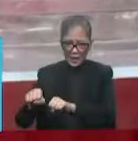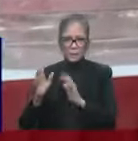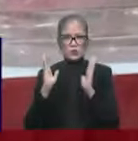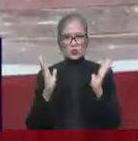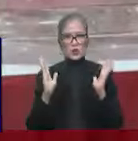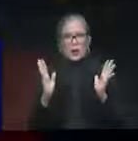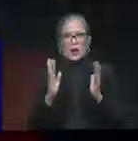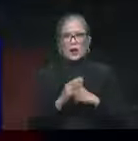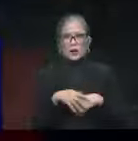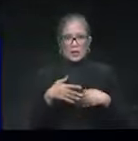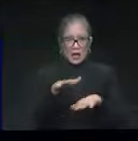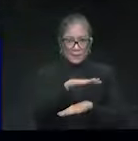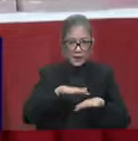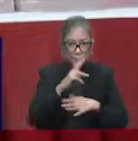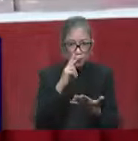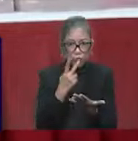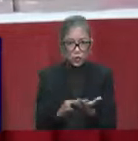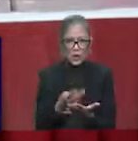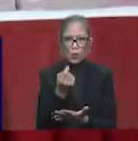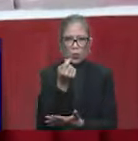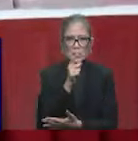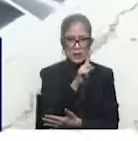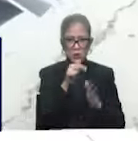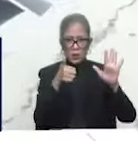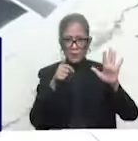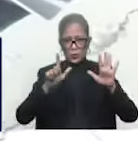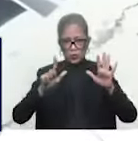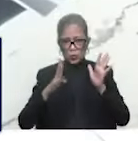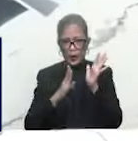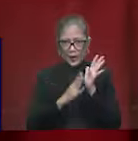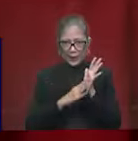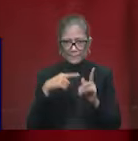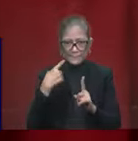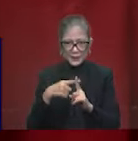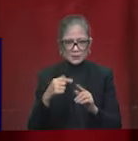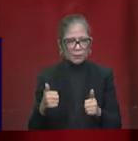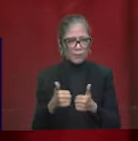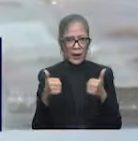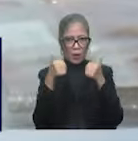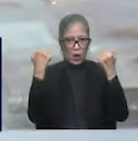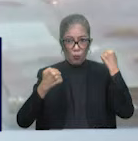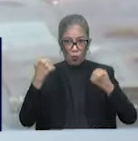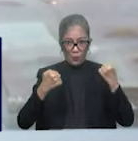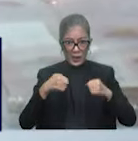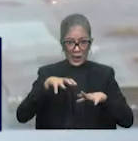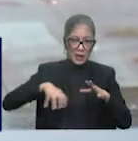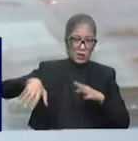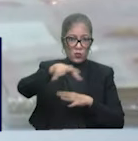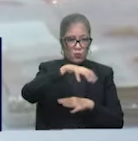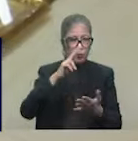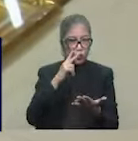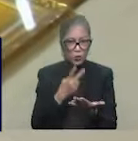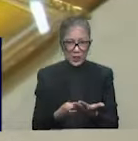Polisi menyita barang bukti uang tunai 167 miliar rupiah dan 26 mobil mewah. Namun nilai barang bukti ini masih jauh dari perputaran uang